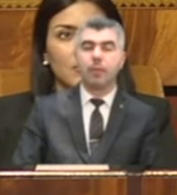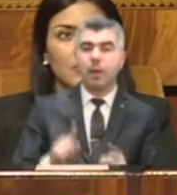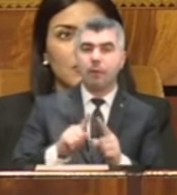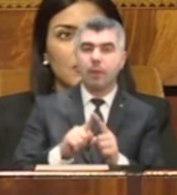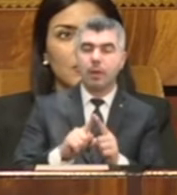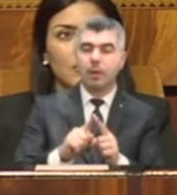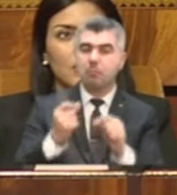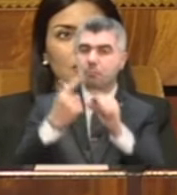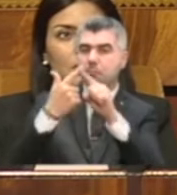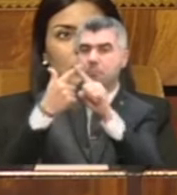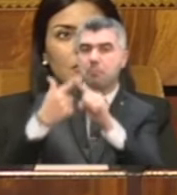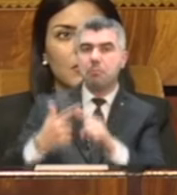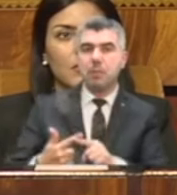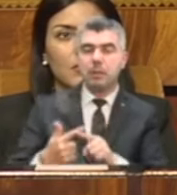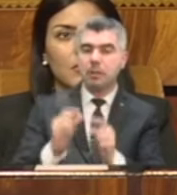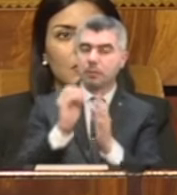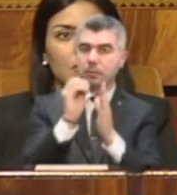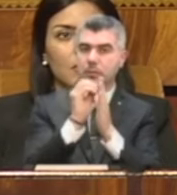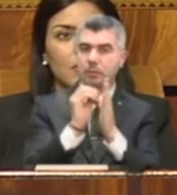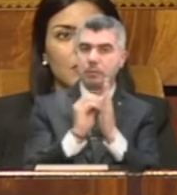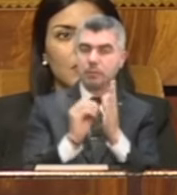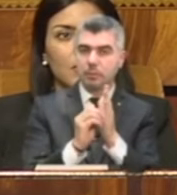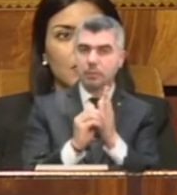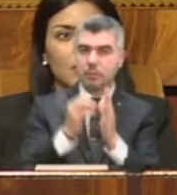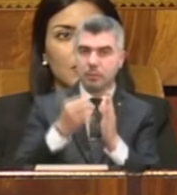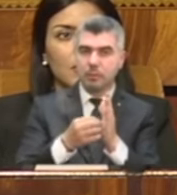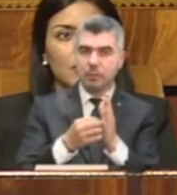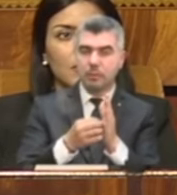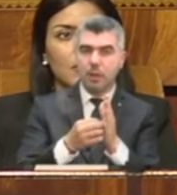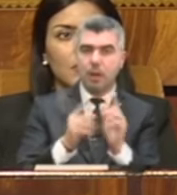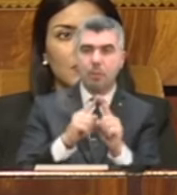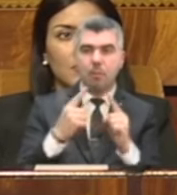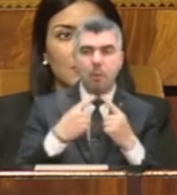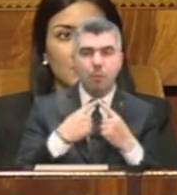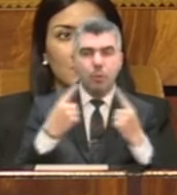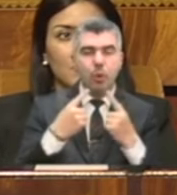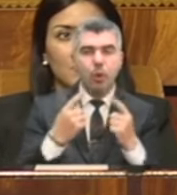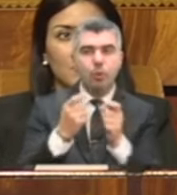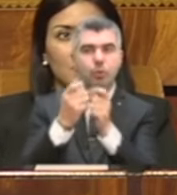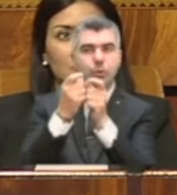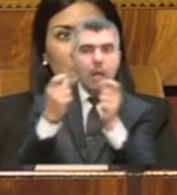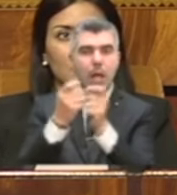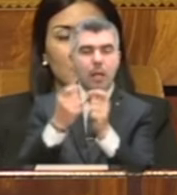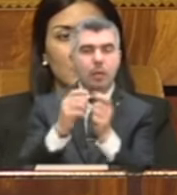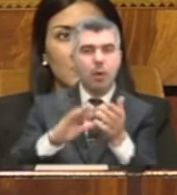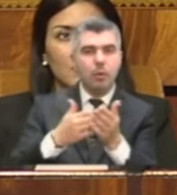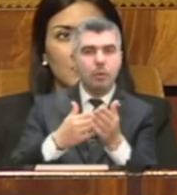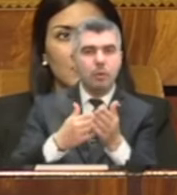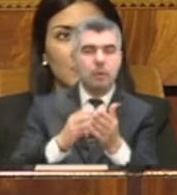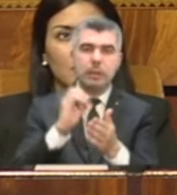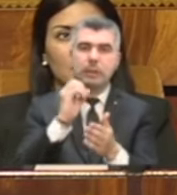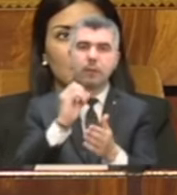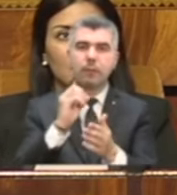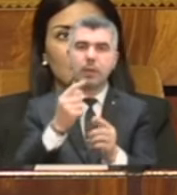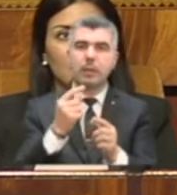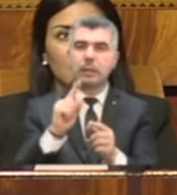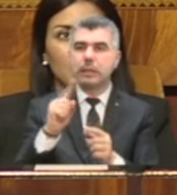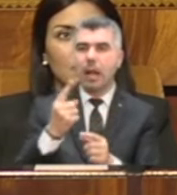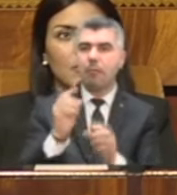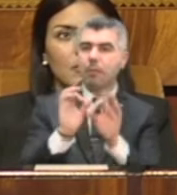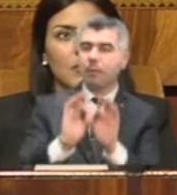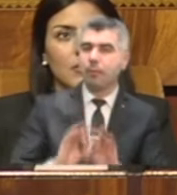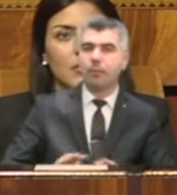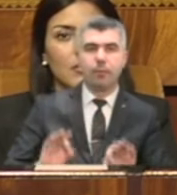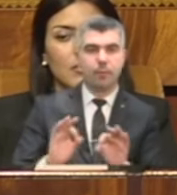الاعتمادات اللي كيمكن لهم يولجوا لهم من الاشهار ديال المؤسسات العموميه صفر درهم، وهذا غير